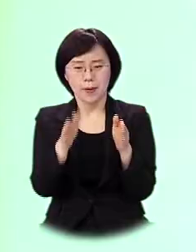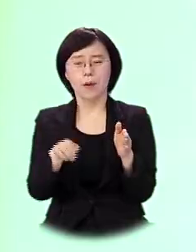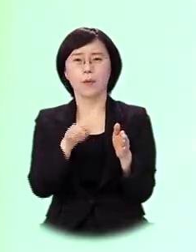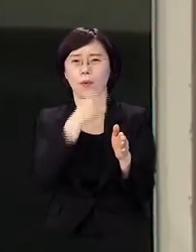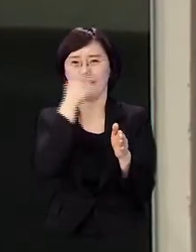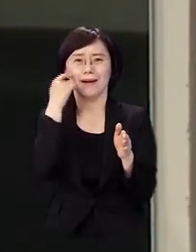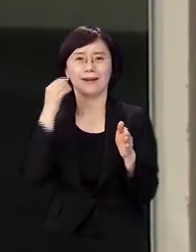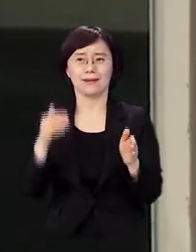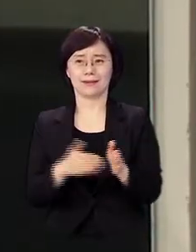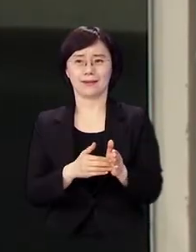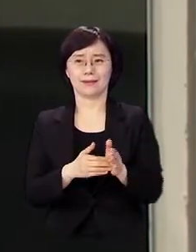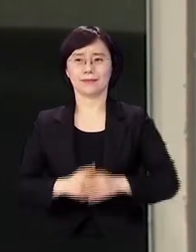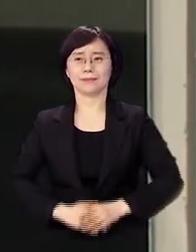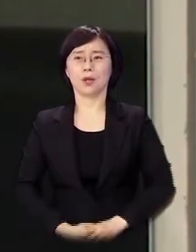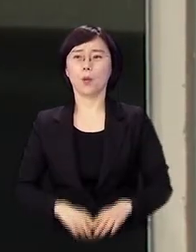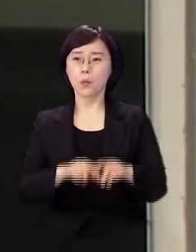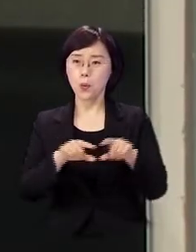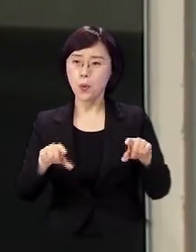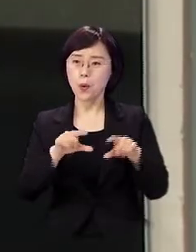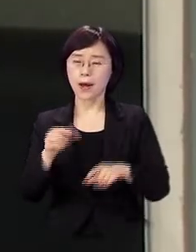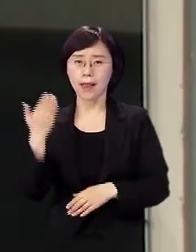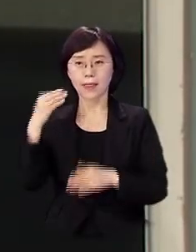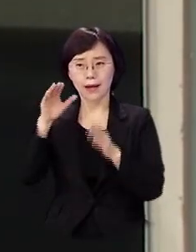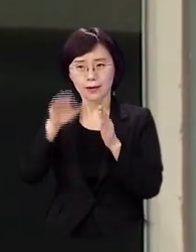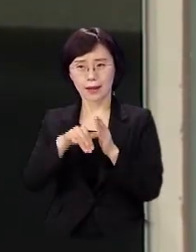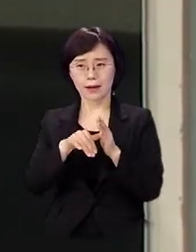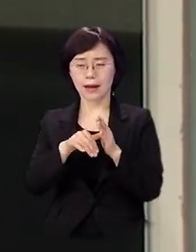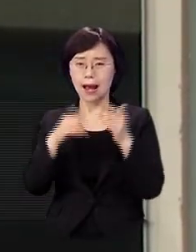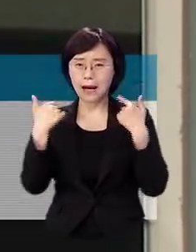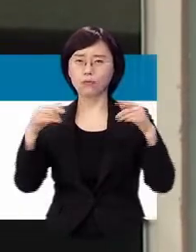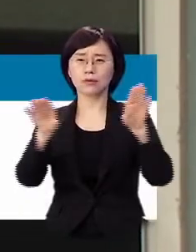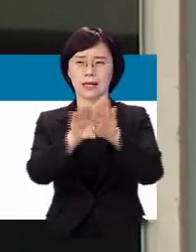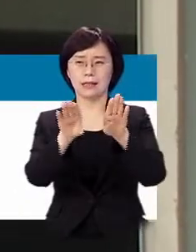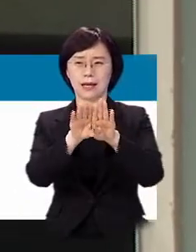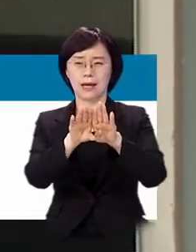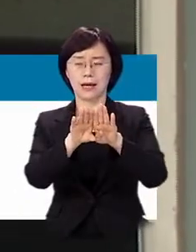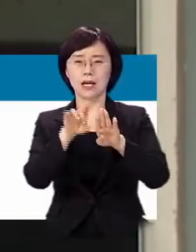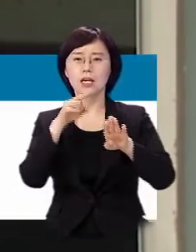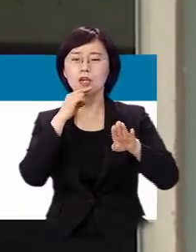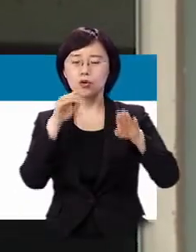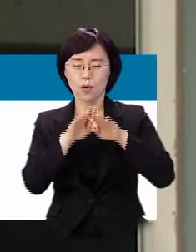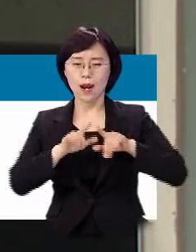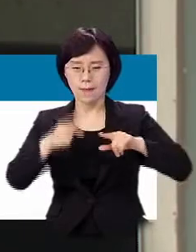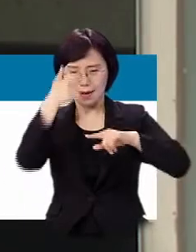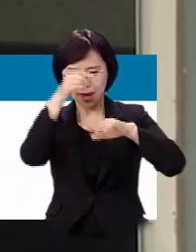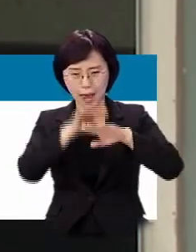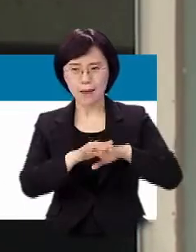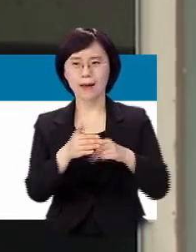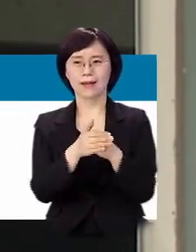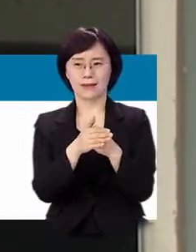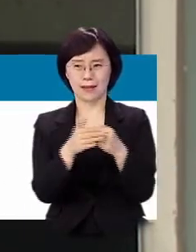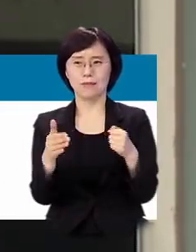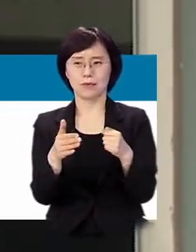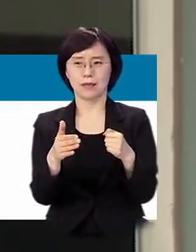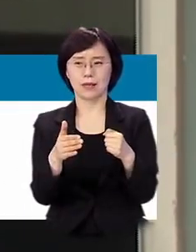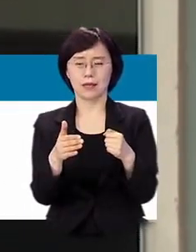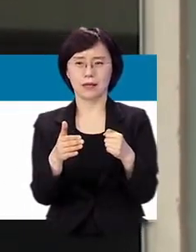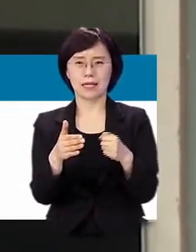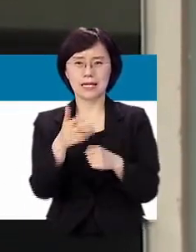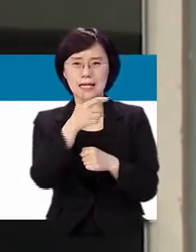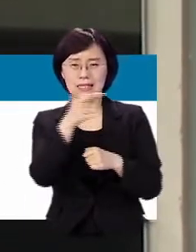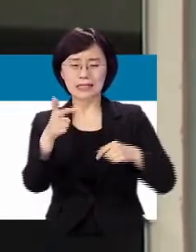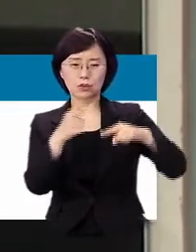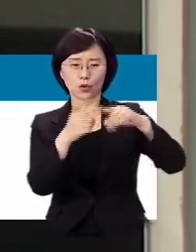확인됐습니다. 평상시에는 항상 문 닫아놓고 일요일 날만 예배가 있으니까 큰